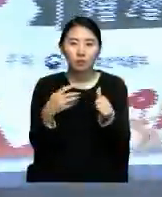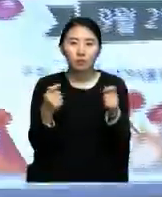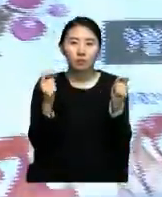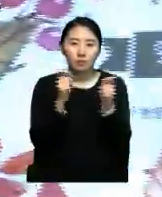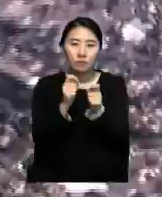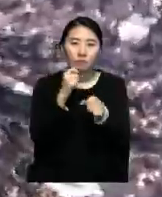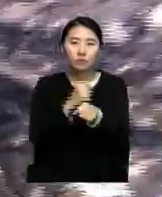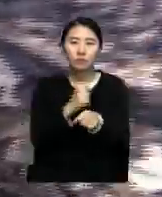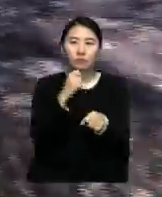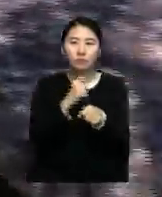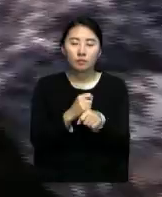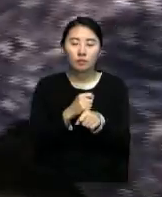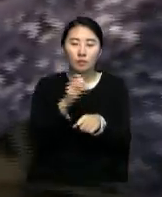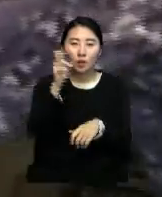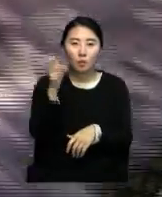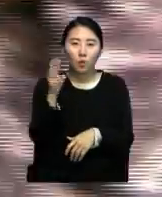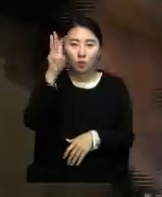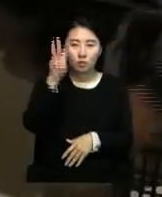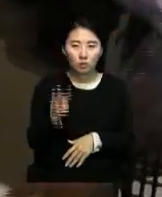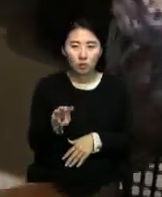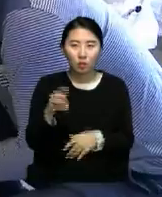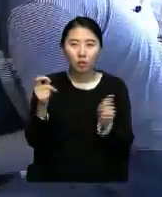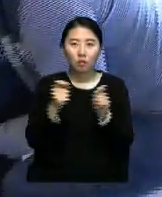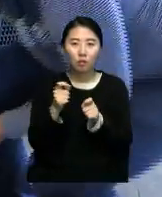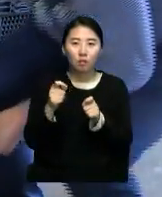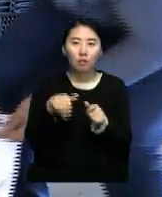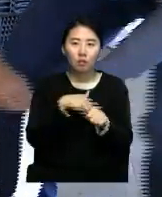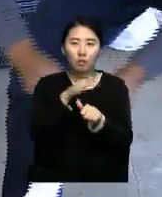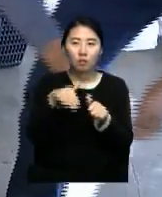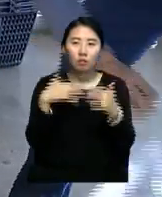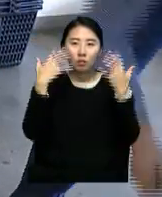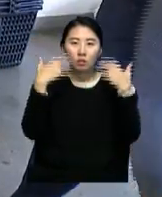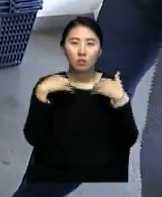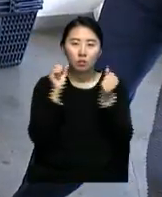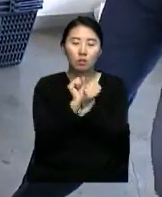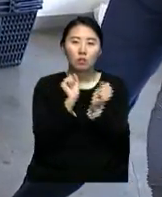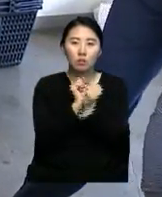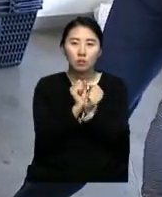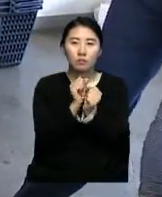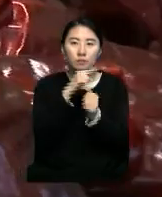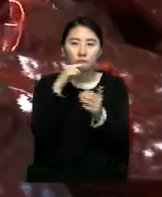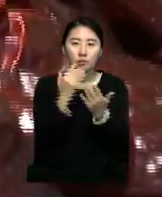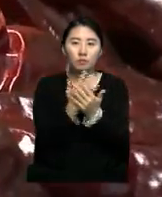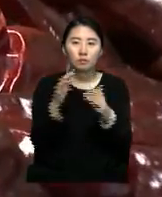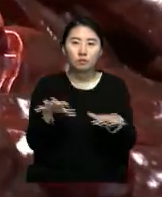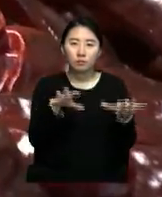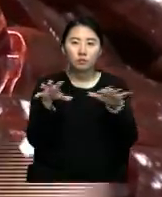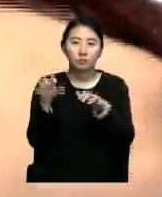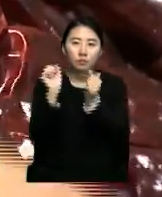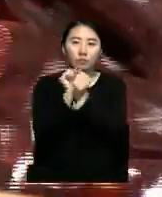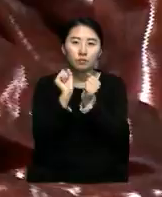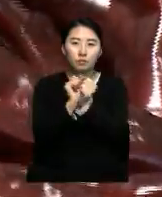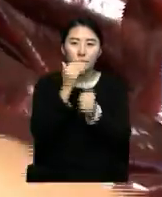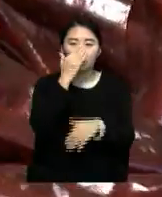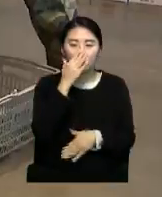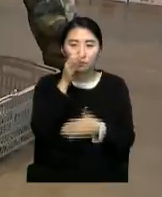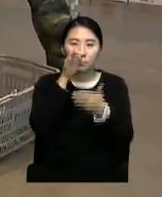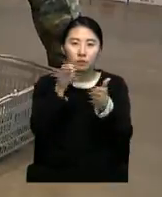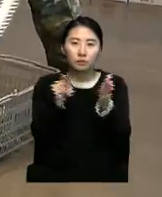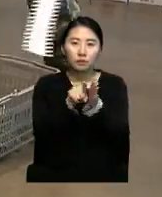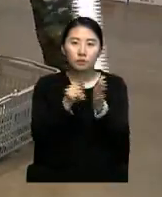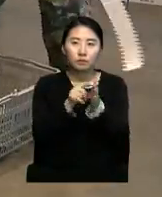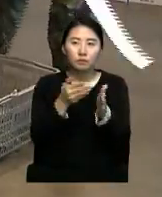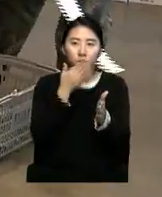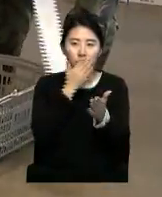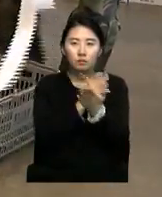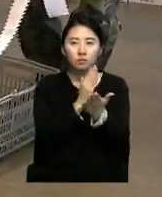곁에 다가서고 있는 포천 로컬푸드마켓. 폭염 여파가 김장철까지 이어지고 있는 요즘 착한 가격과 믿을